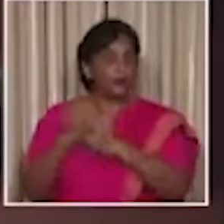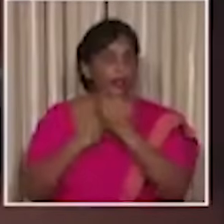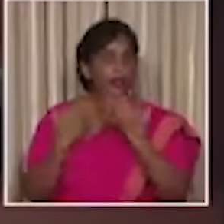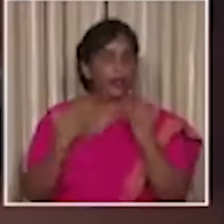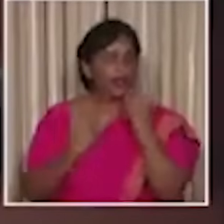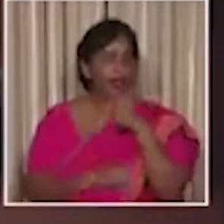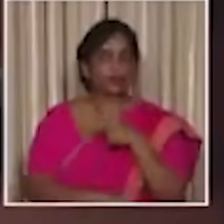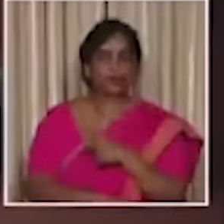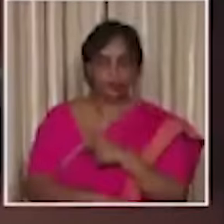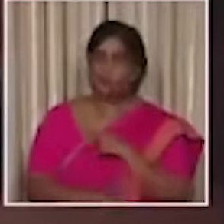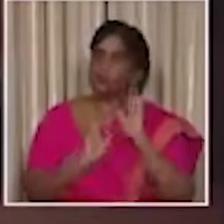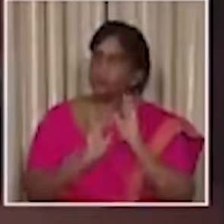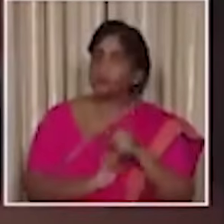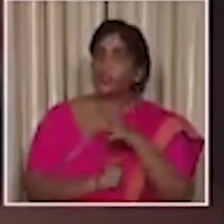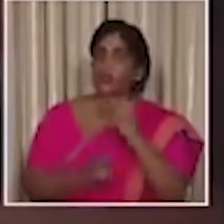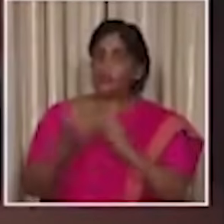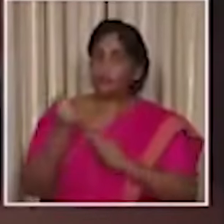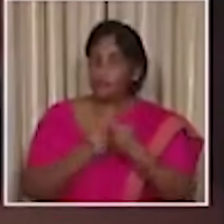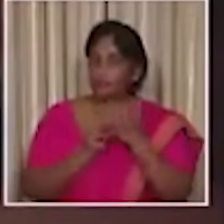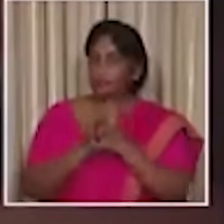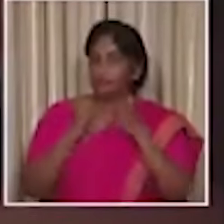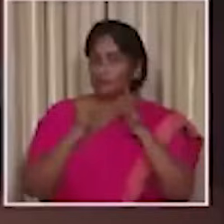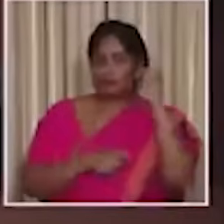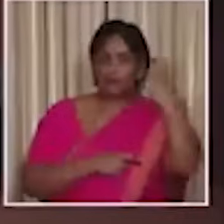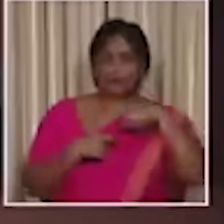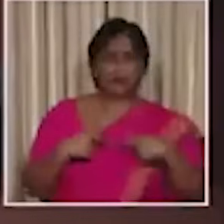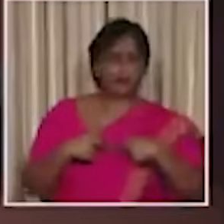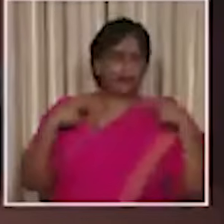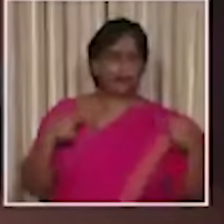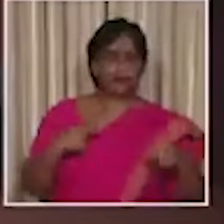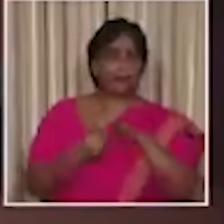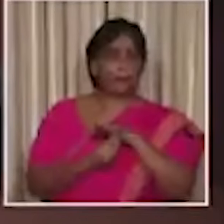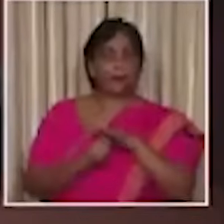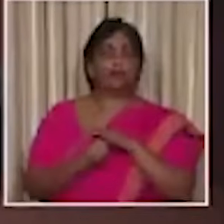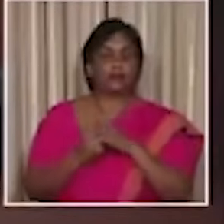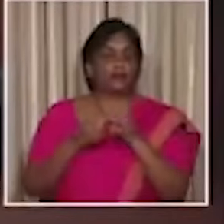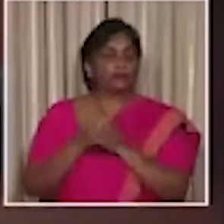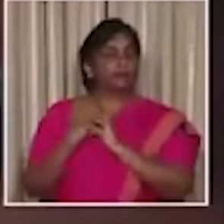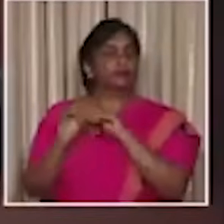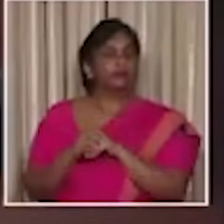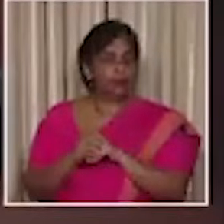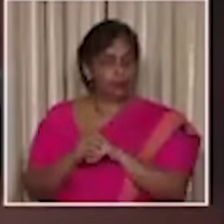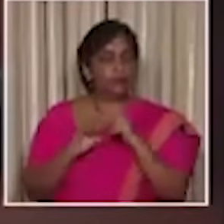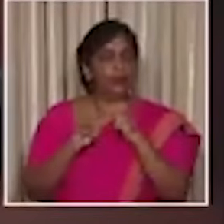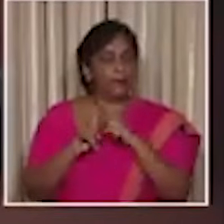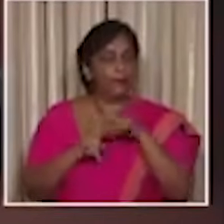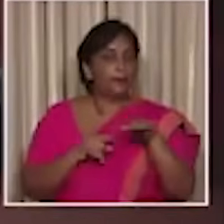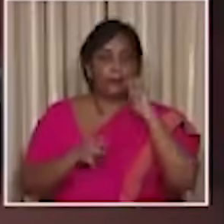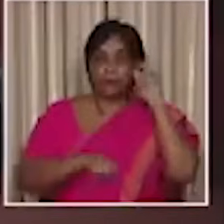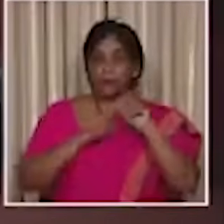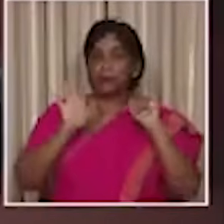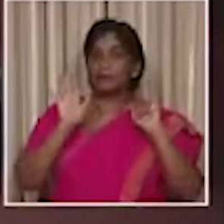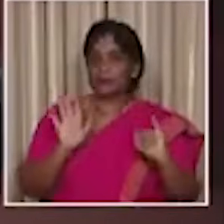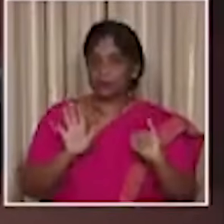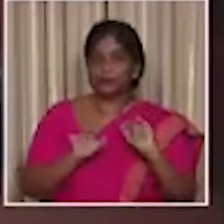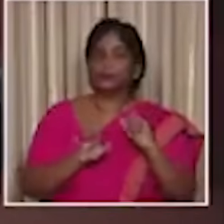සඳහායි. කෙසේ වෙතත් මෙම විකිණීම පුළුල් මහජන විරෝධතාවයක් මත පරිසර යුක්ති කේන්ද්‍රයේ මැදිහත් වී එප්පාවල ප්‍රදේශයේ පදිංචිකරුවන් 6 දෙනෙකු විසින්